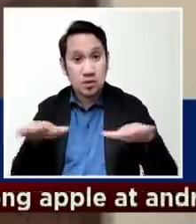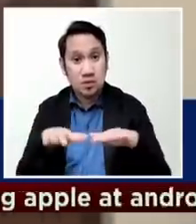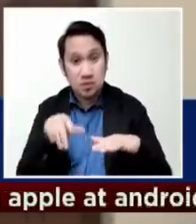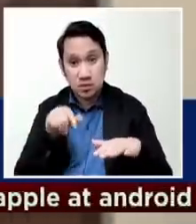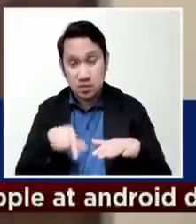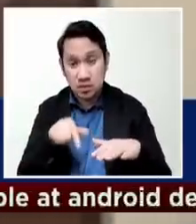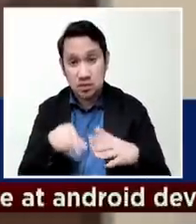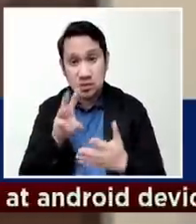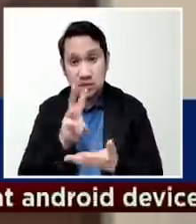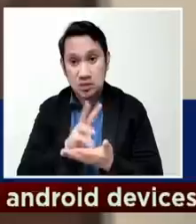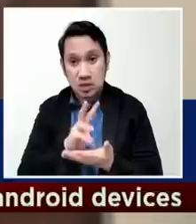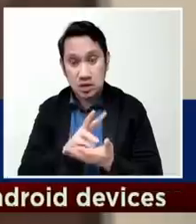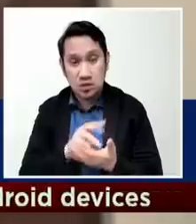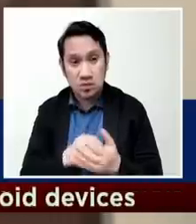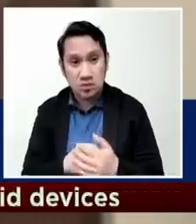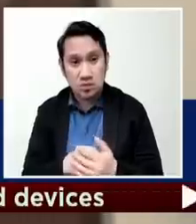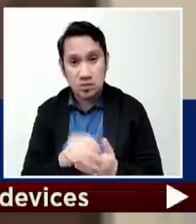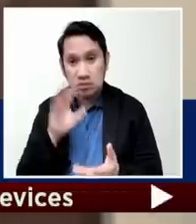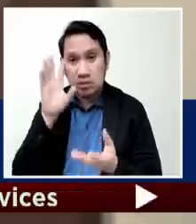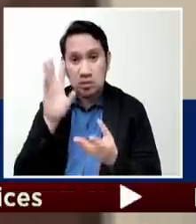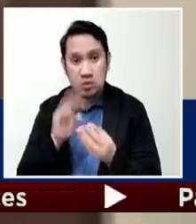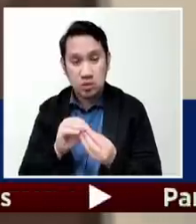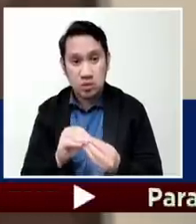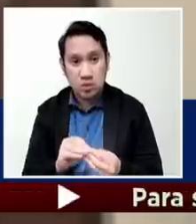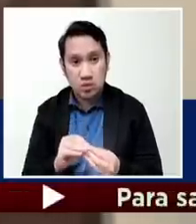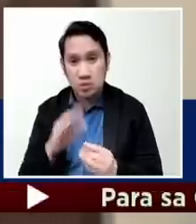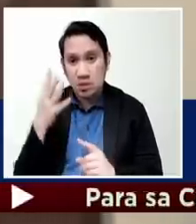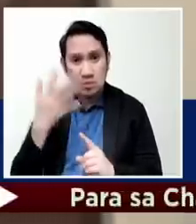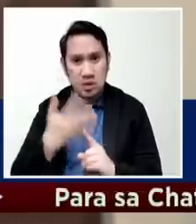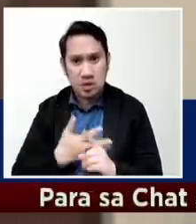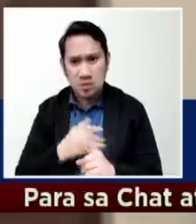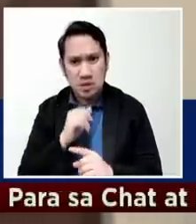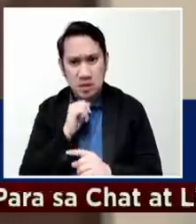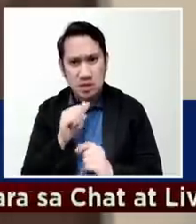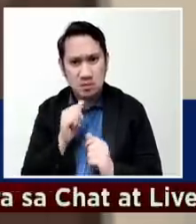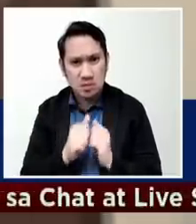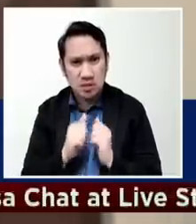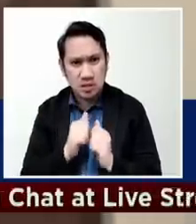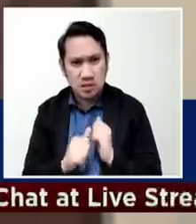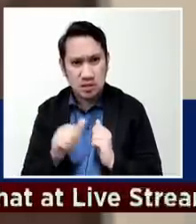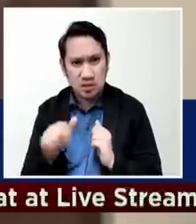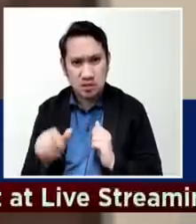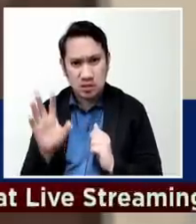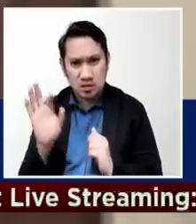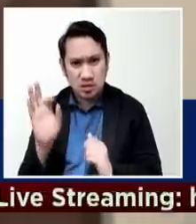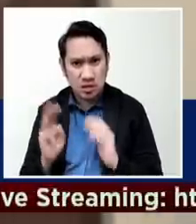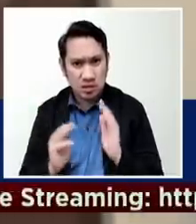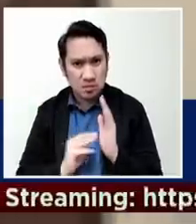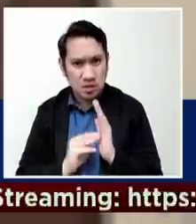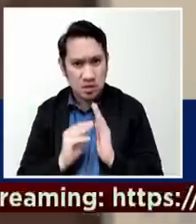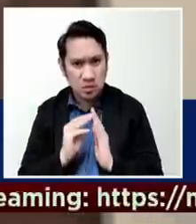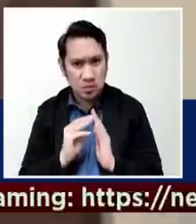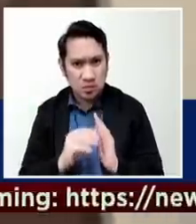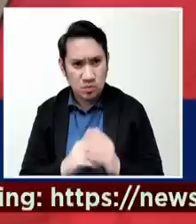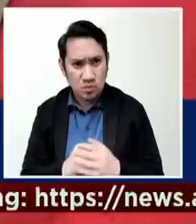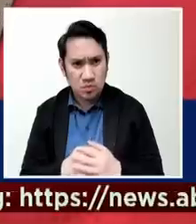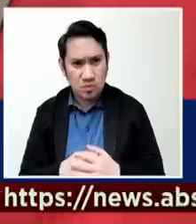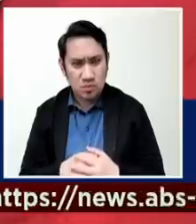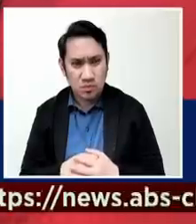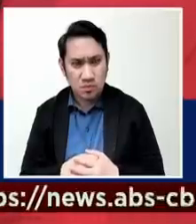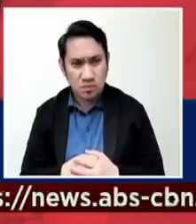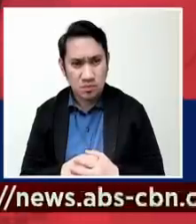to, pagsamasamahin kahit 5 buwan pa, hindi aabutin ng ganong kalaki yung presyo ng ano eh, ng bill namin